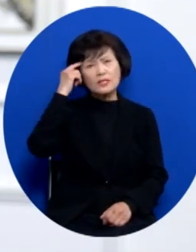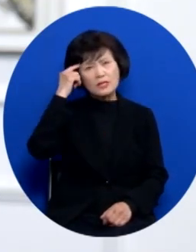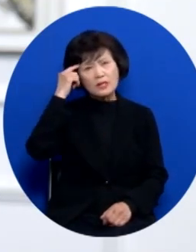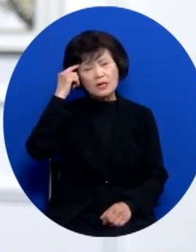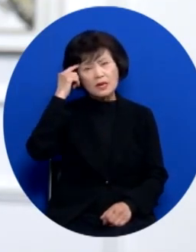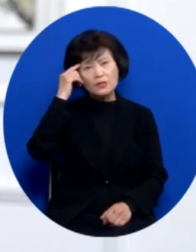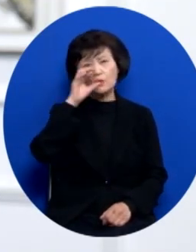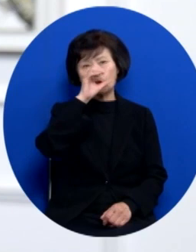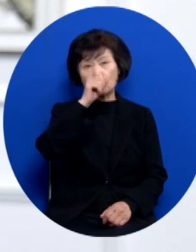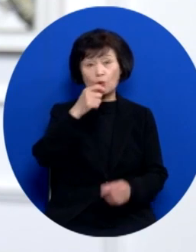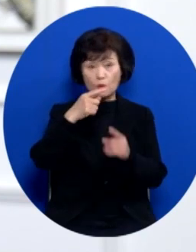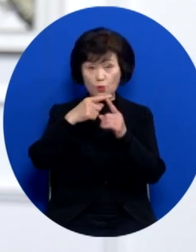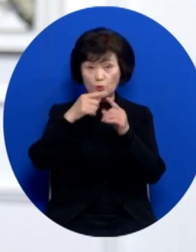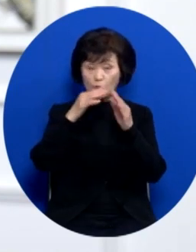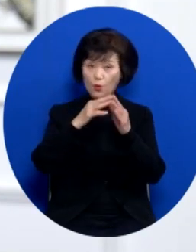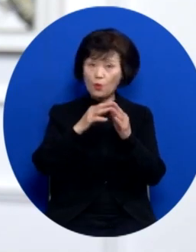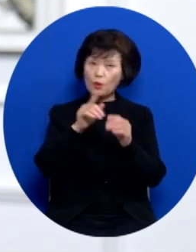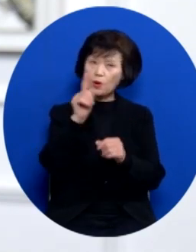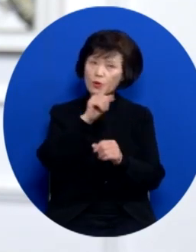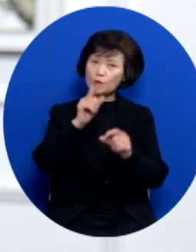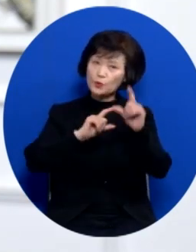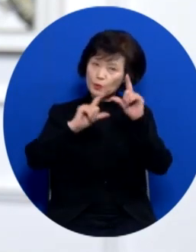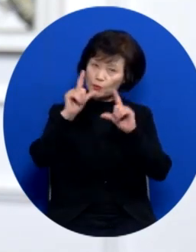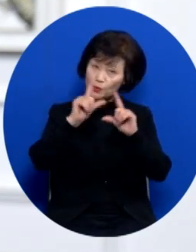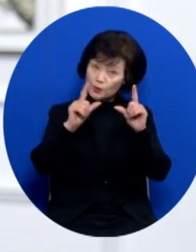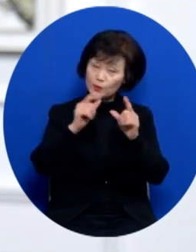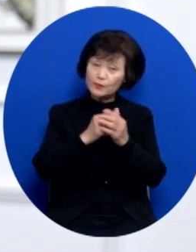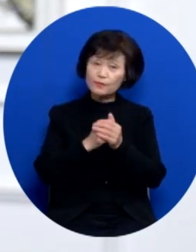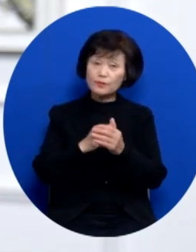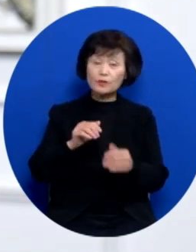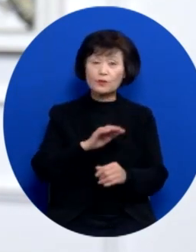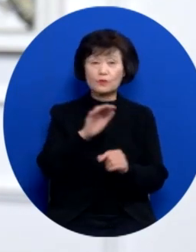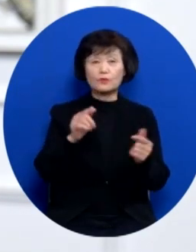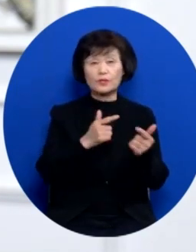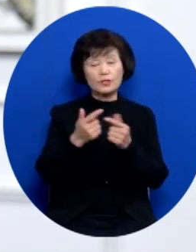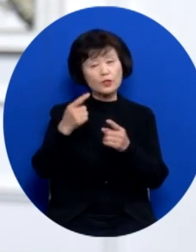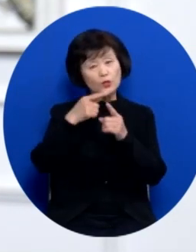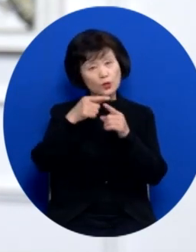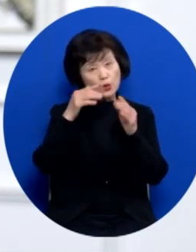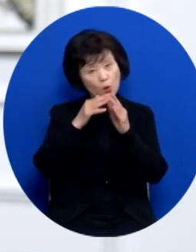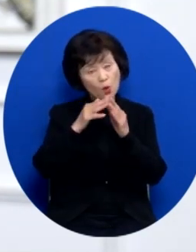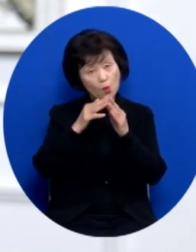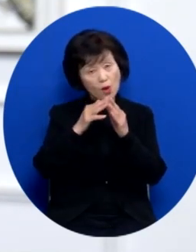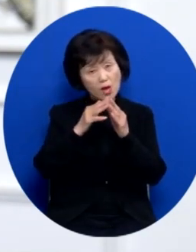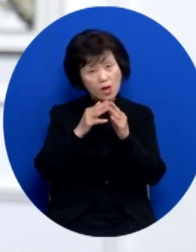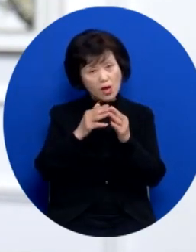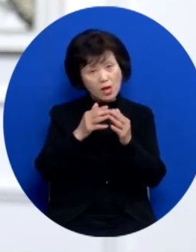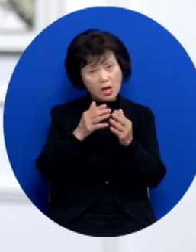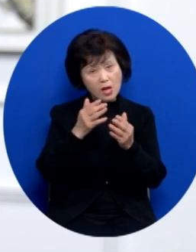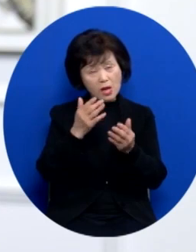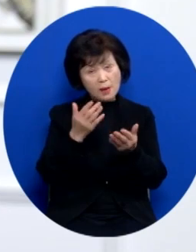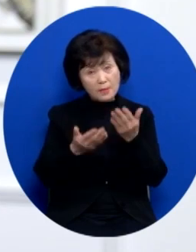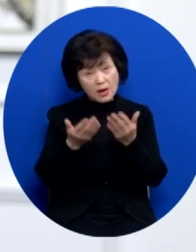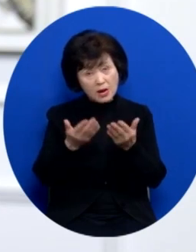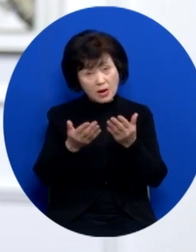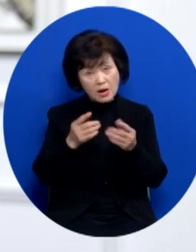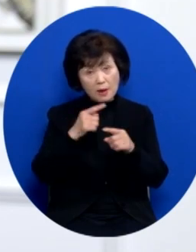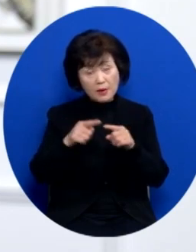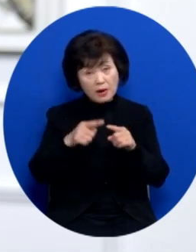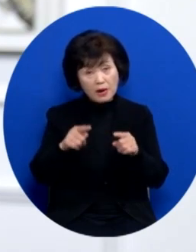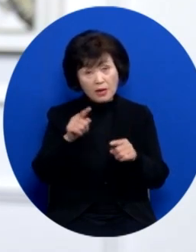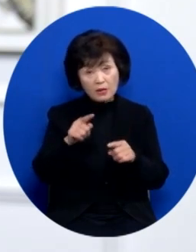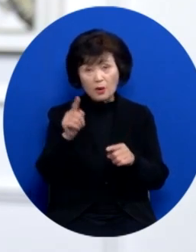교회는 어떤 교회인가입니다. 우리들이 교회를 판단하는 지표가 얼마나 많은 사람이